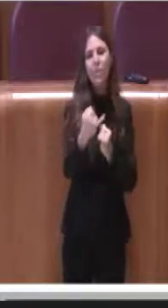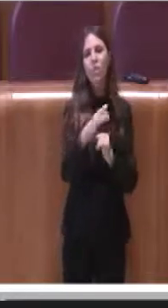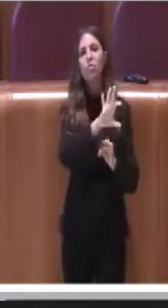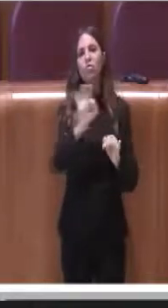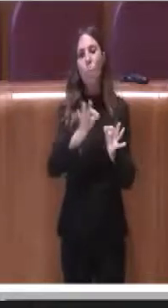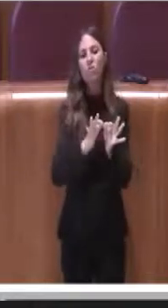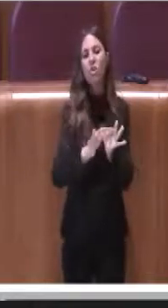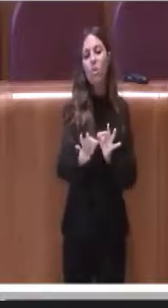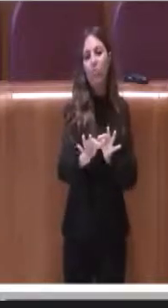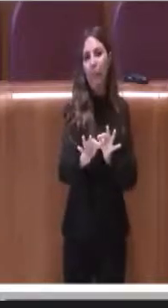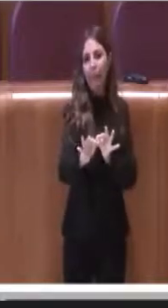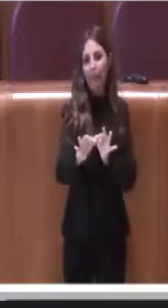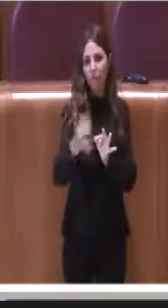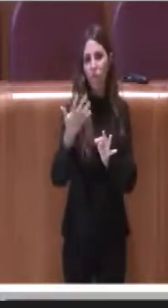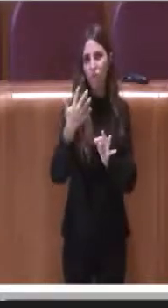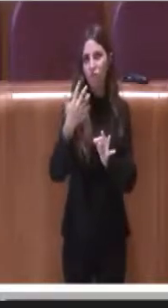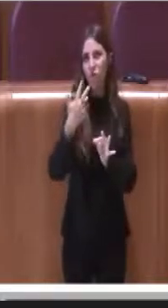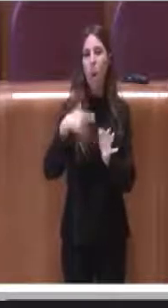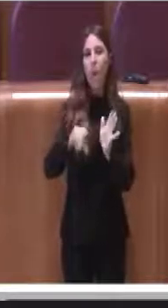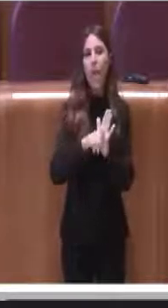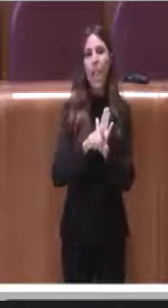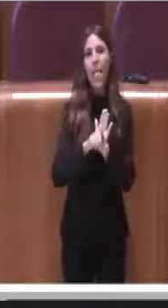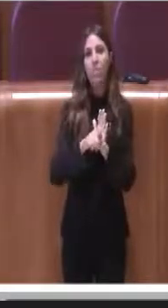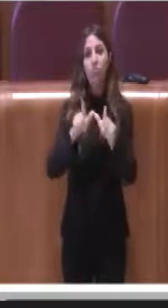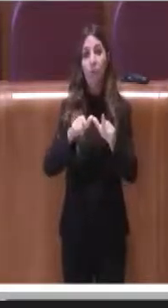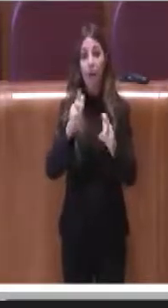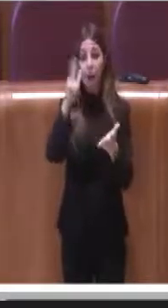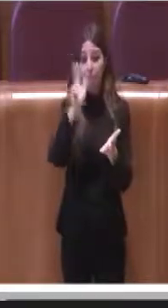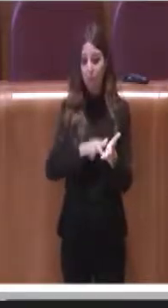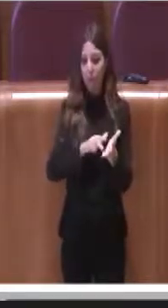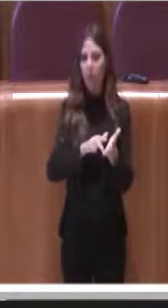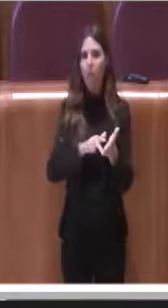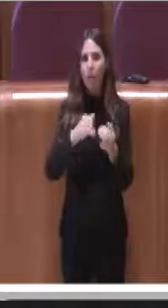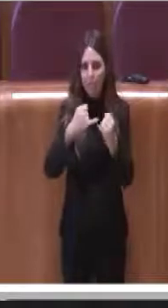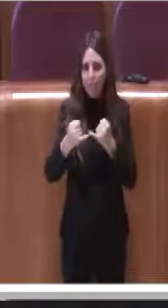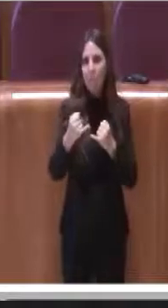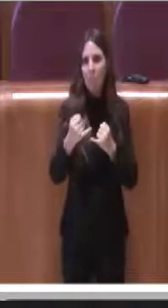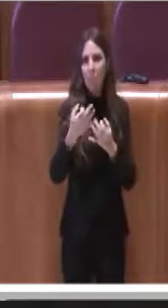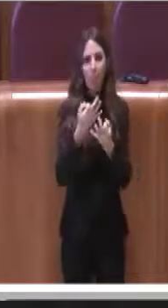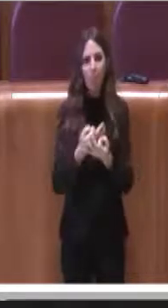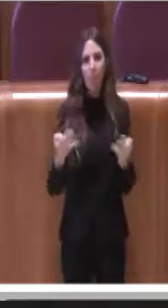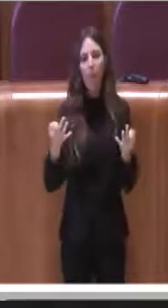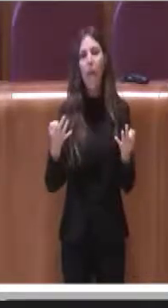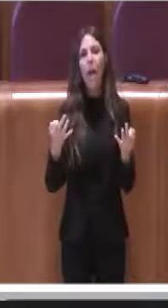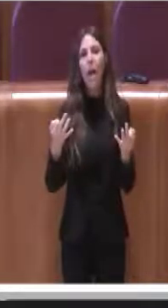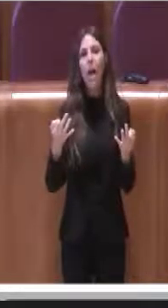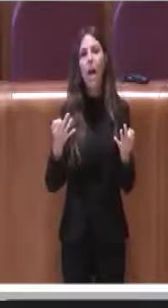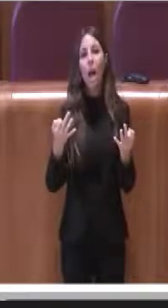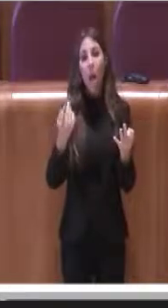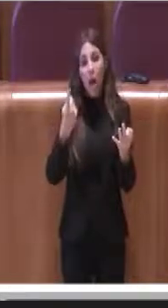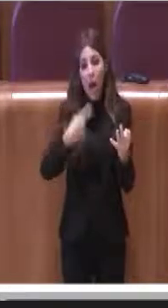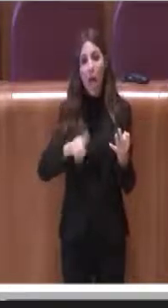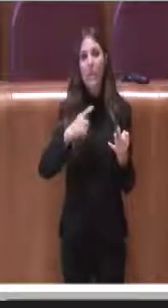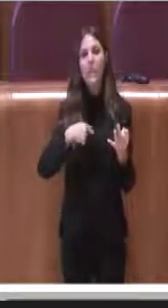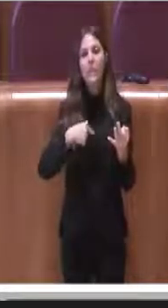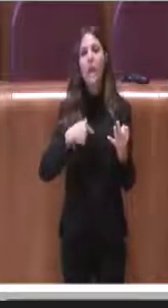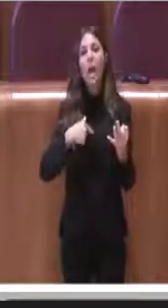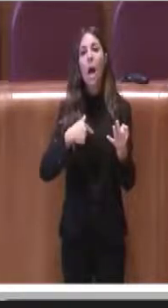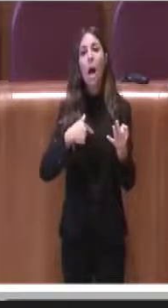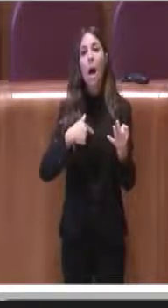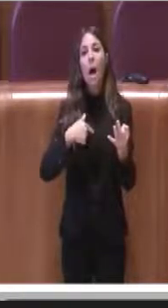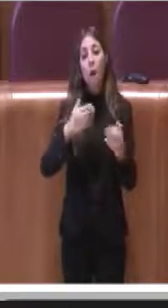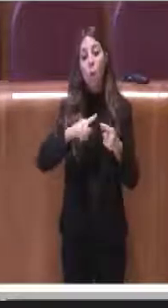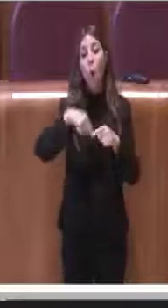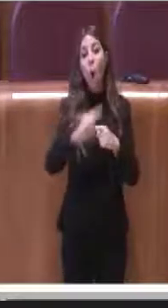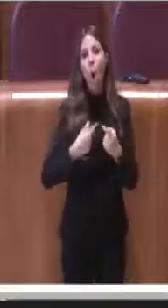metri dopo 5 anni dall'approvazione della legge regionale del Lazio va benissimo. Addirittura in maniera retroattiva è stato inserito, cosa